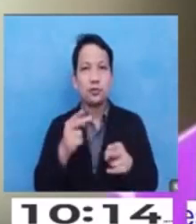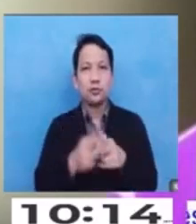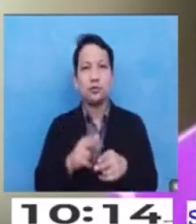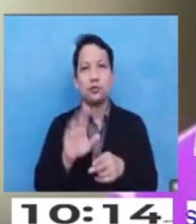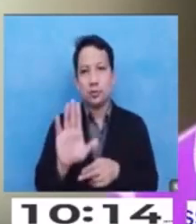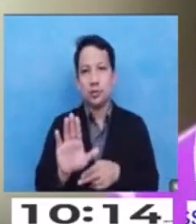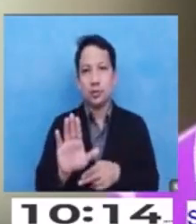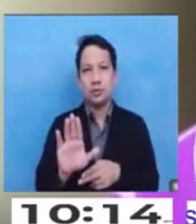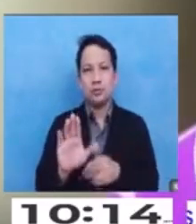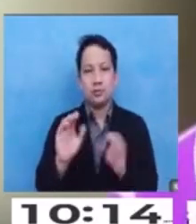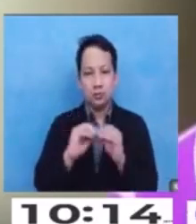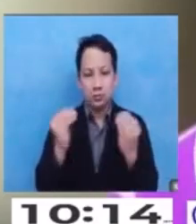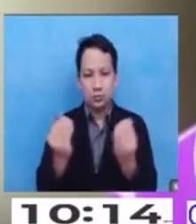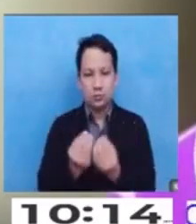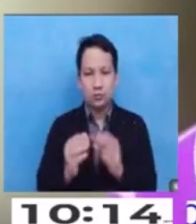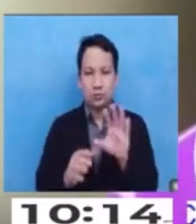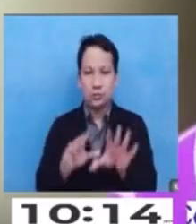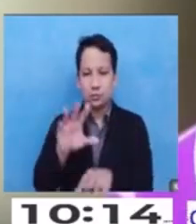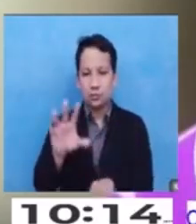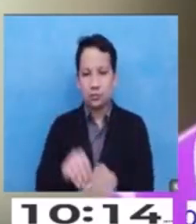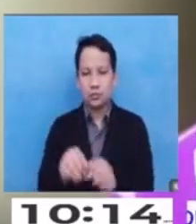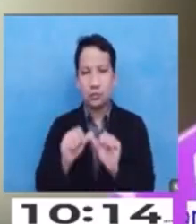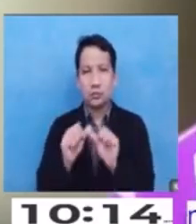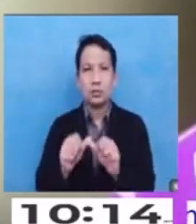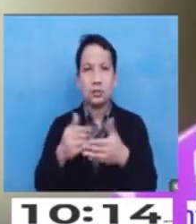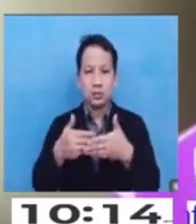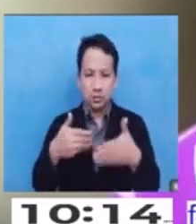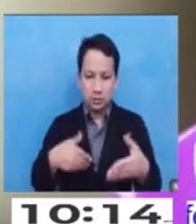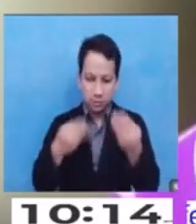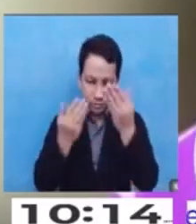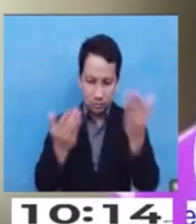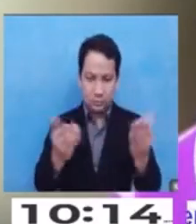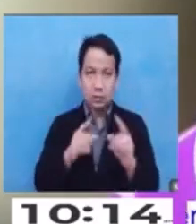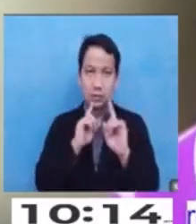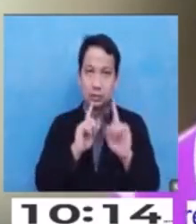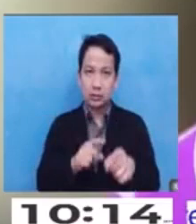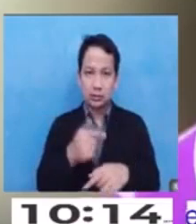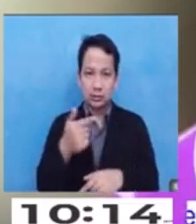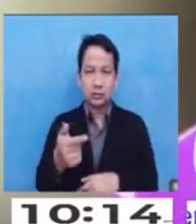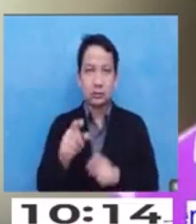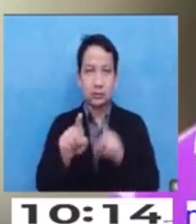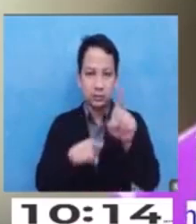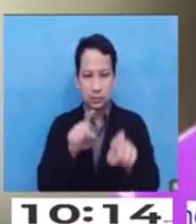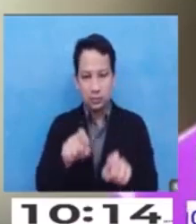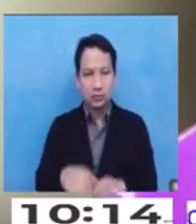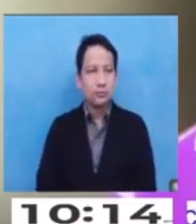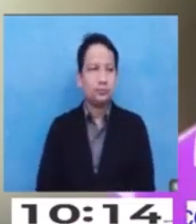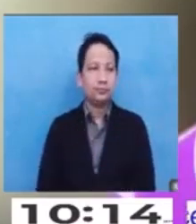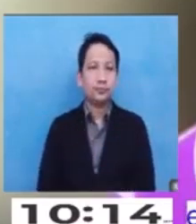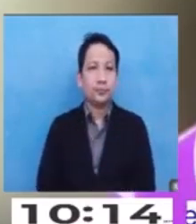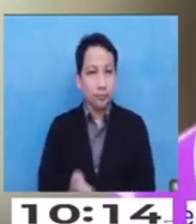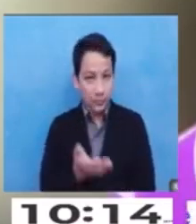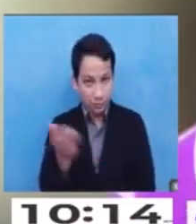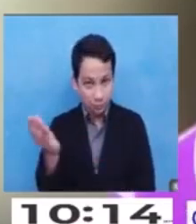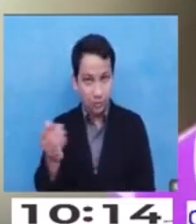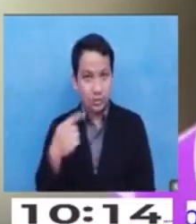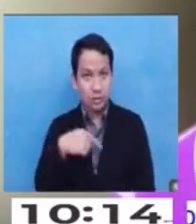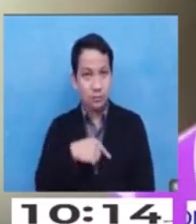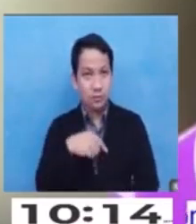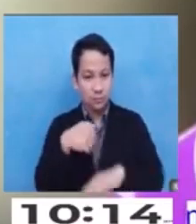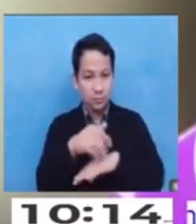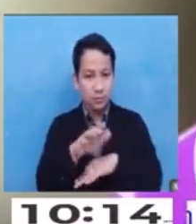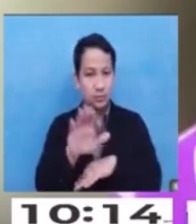at organisasyong inyong kinabibilangan bago po ninyo sabihin ang inyong tanong. Maaari rin po kayong magpadala ng inyong